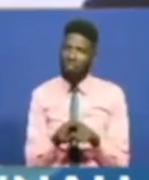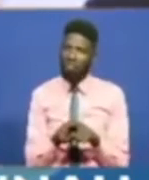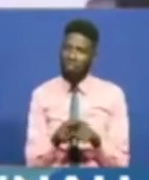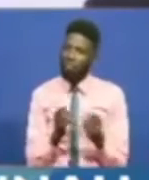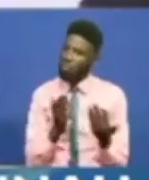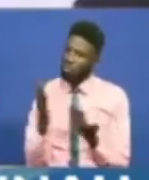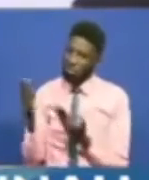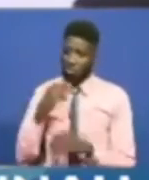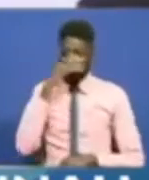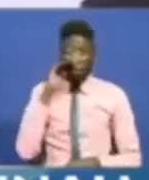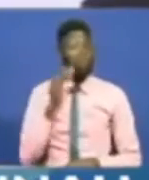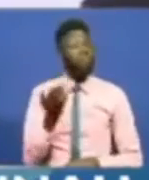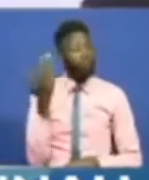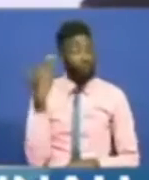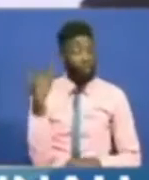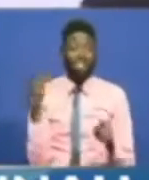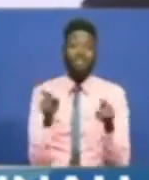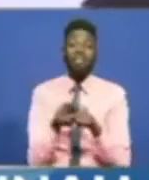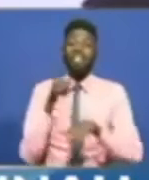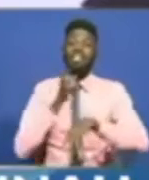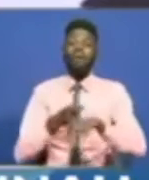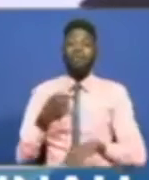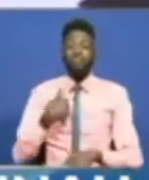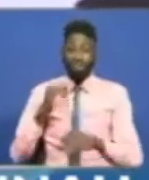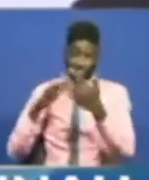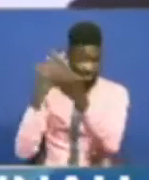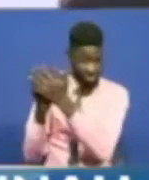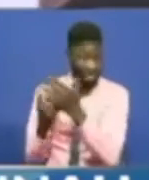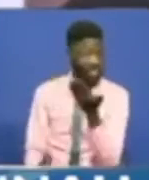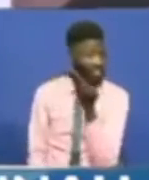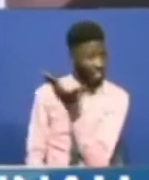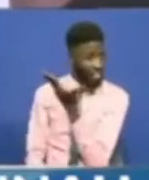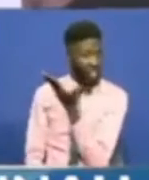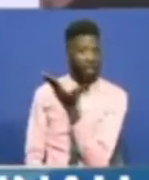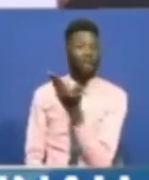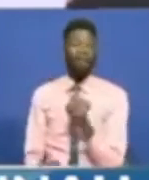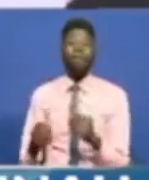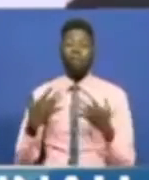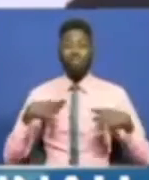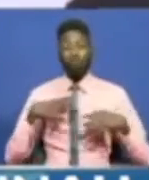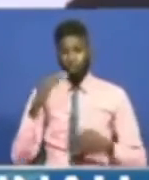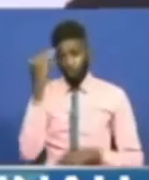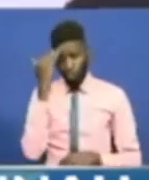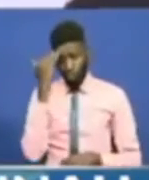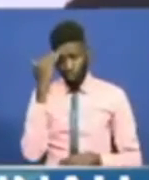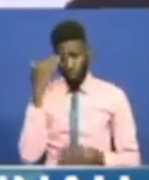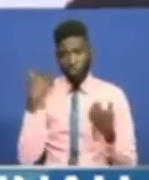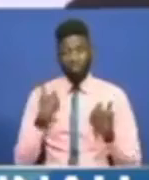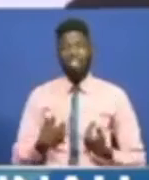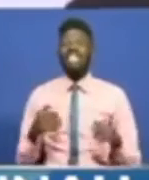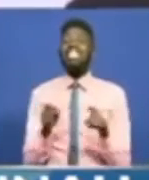Wakati ingine nipokuwa kule ndani, nilikuwa najulikana kama namba